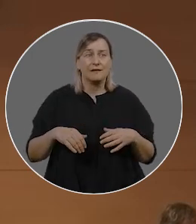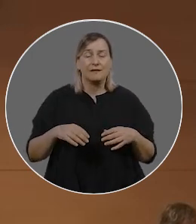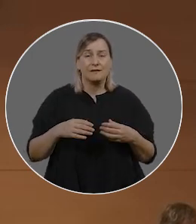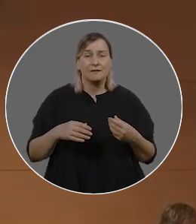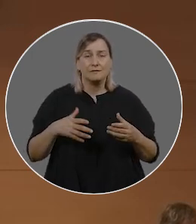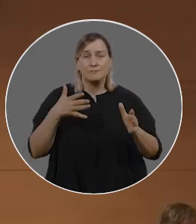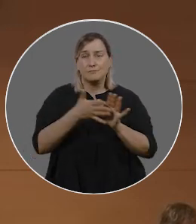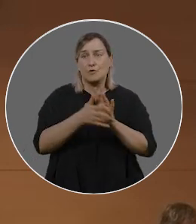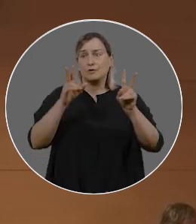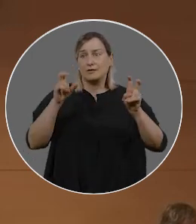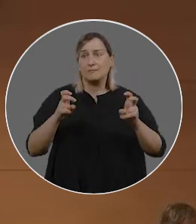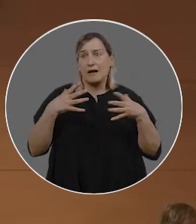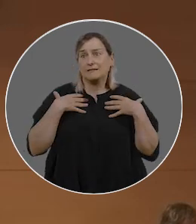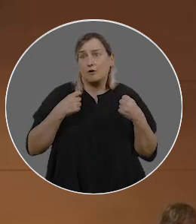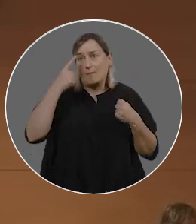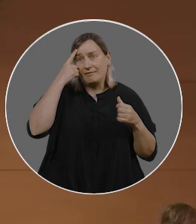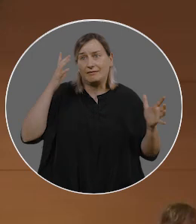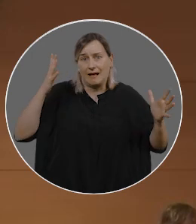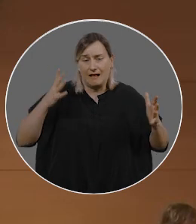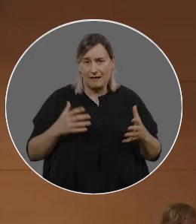Llavors, per la teva pròpia...